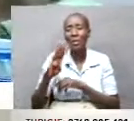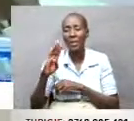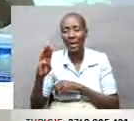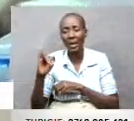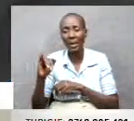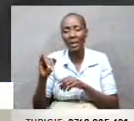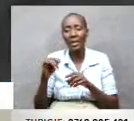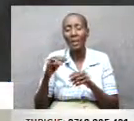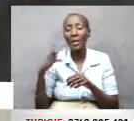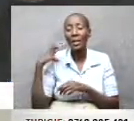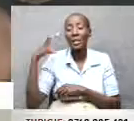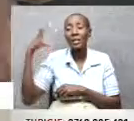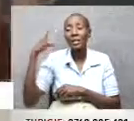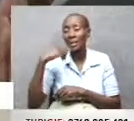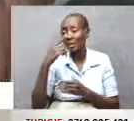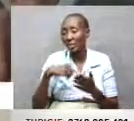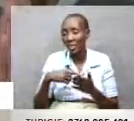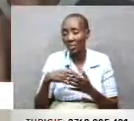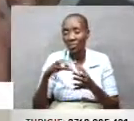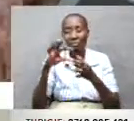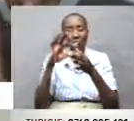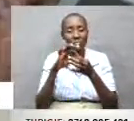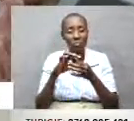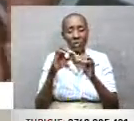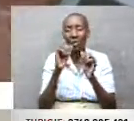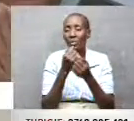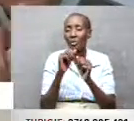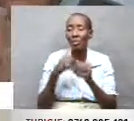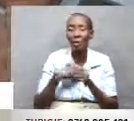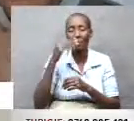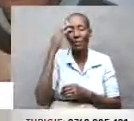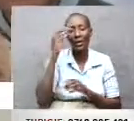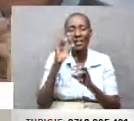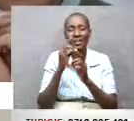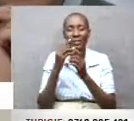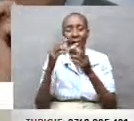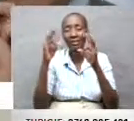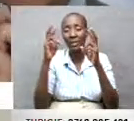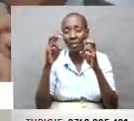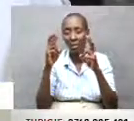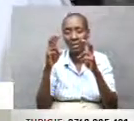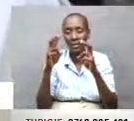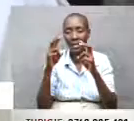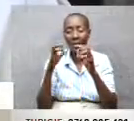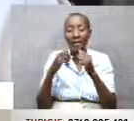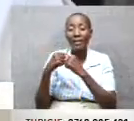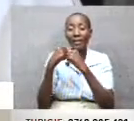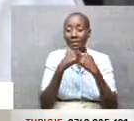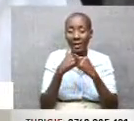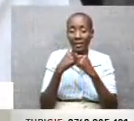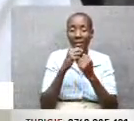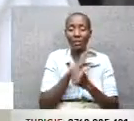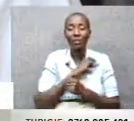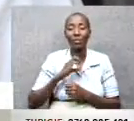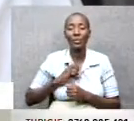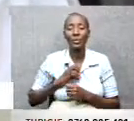mwenyekiti wa shirika hilo akisema uwiano hautapatikana kwani kuna masuala tofauti yanayokabili tume hii. Hatuwezi